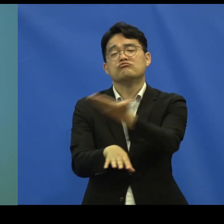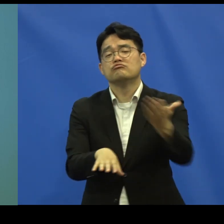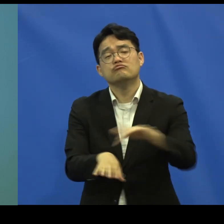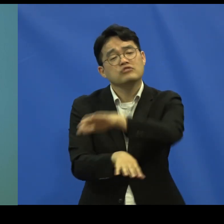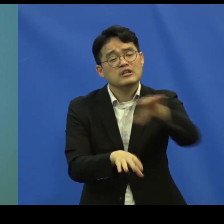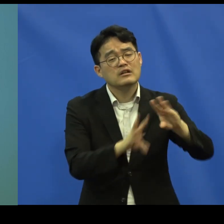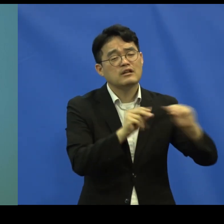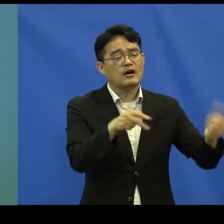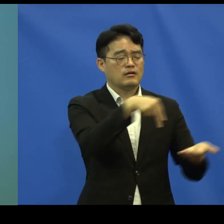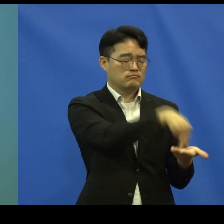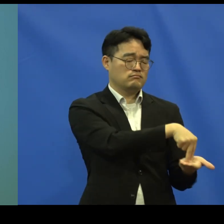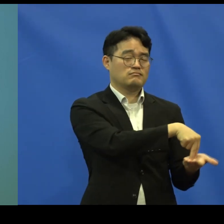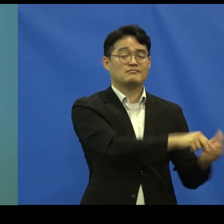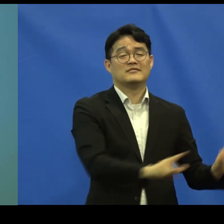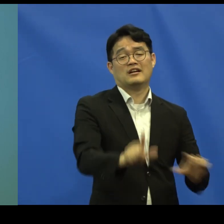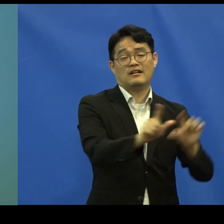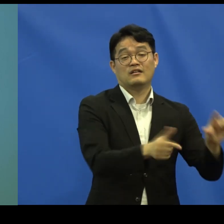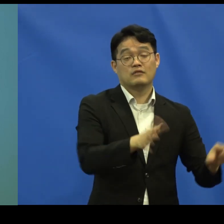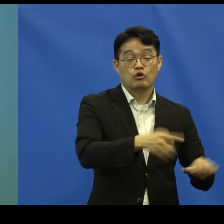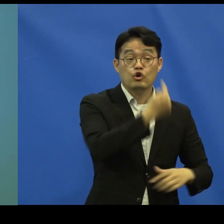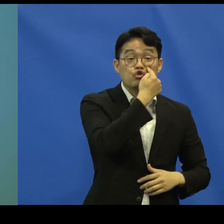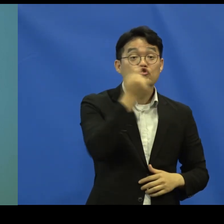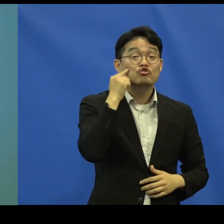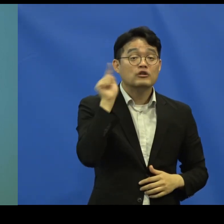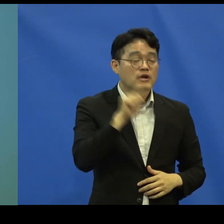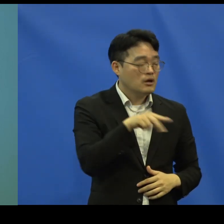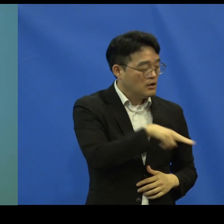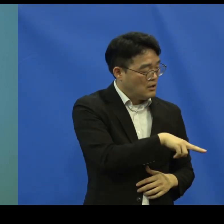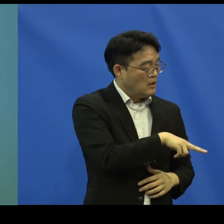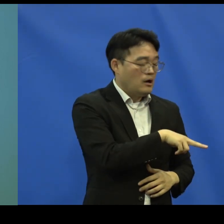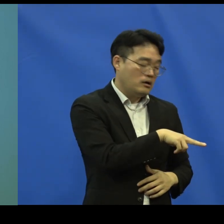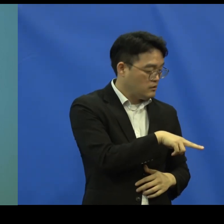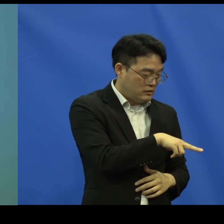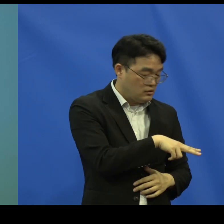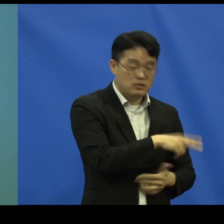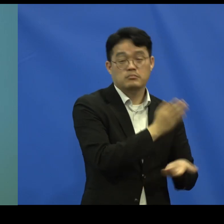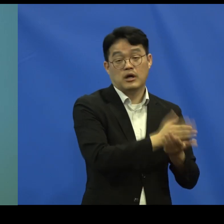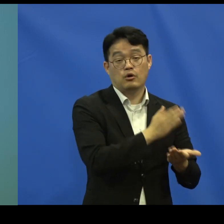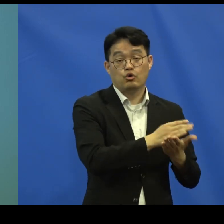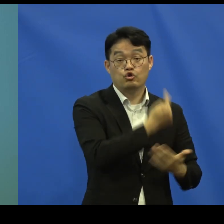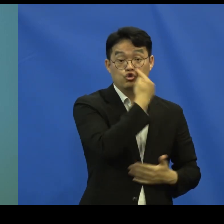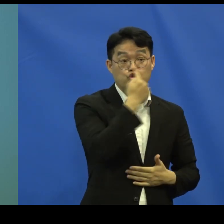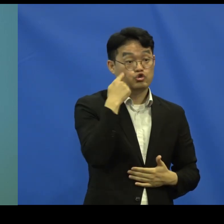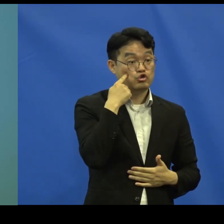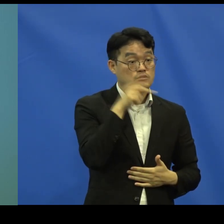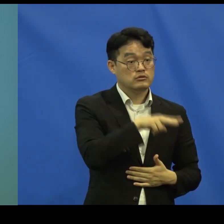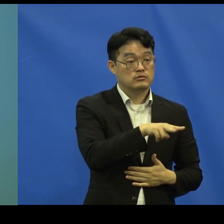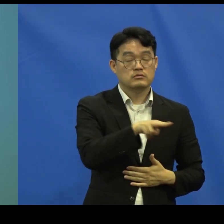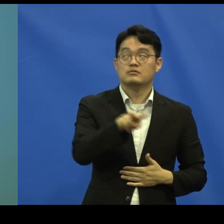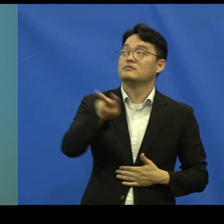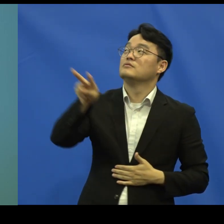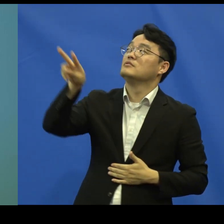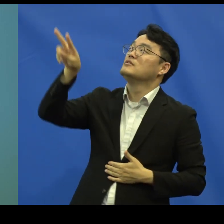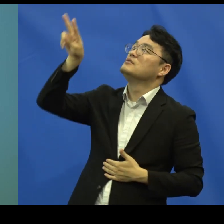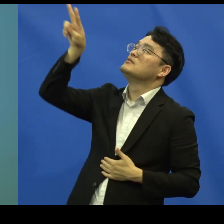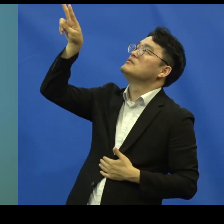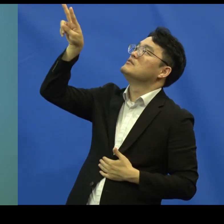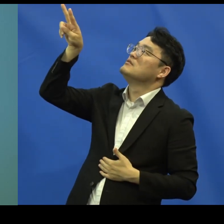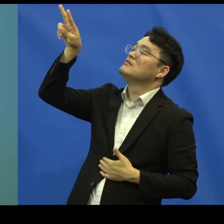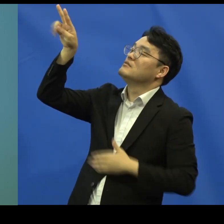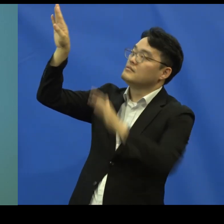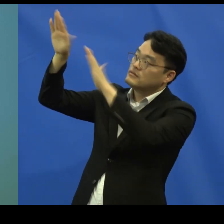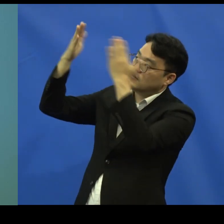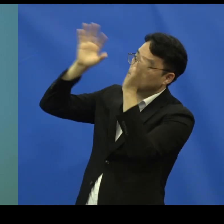우리의 삶의 모든 이 세상에 움직이는 것들은 하늘에 의해서 설계되어지고 또